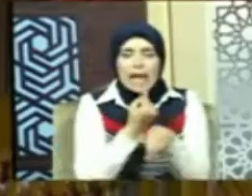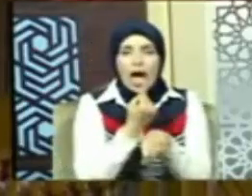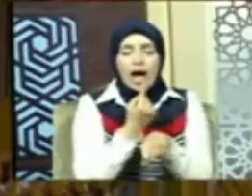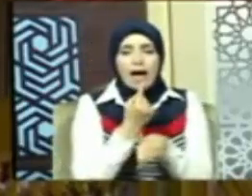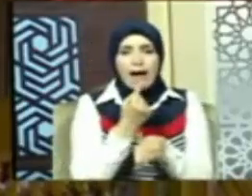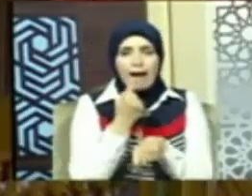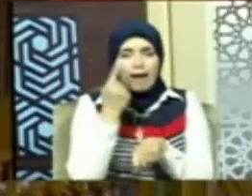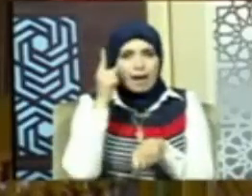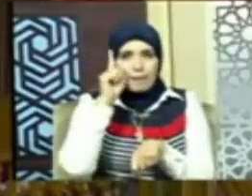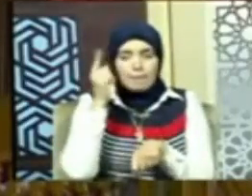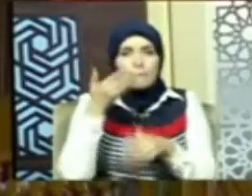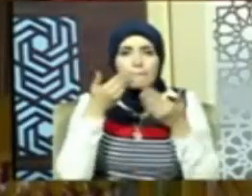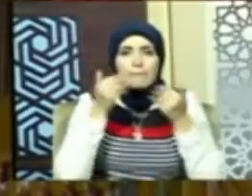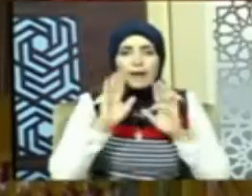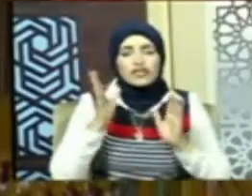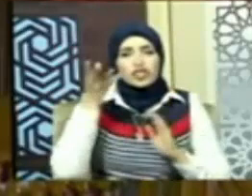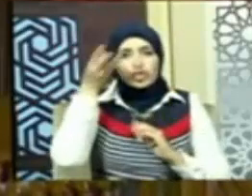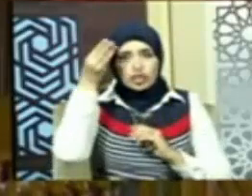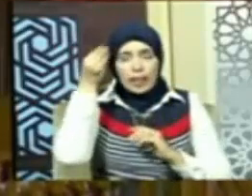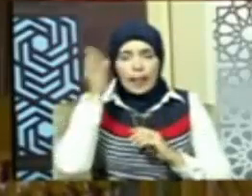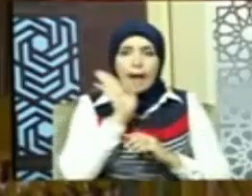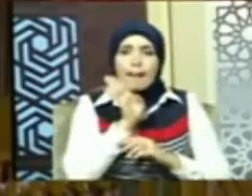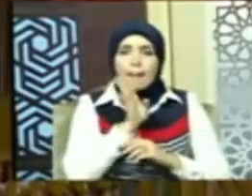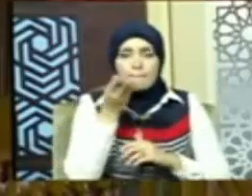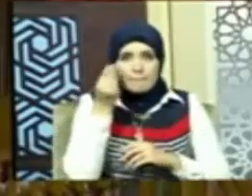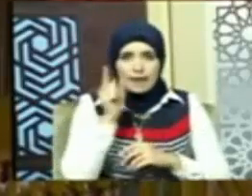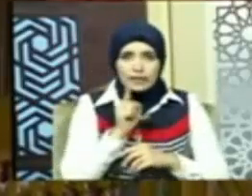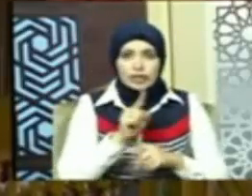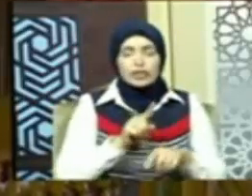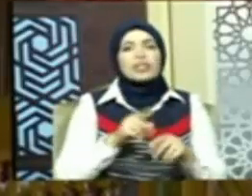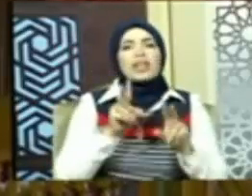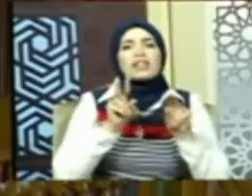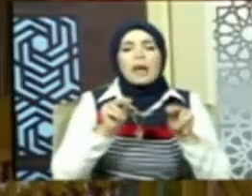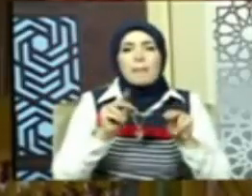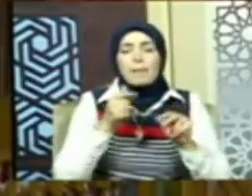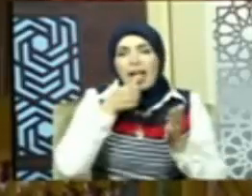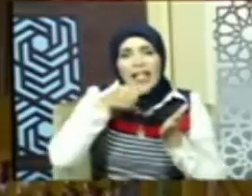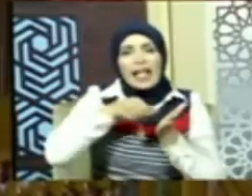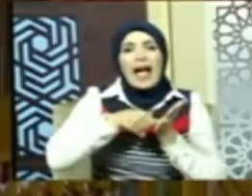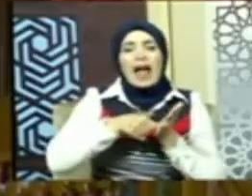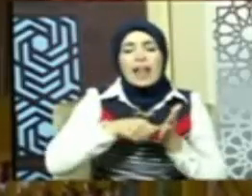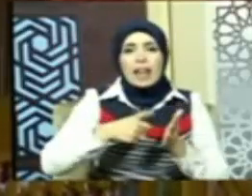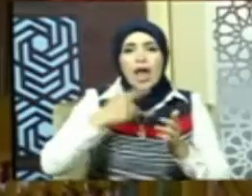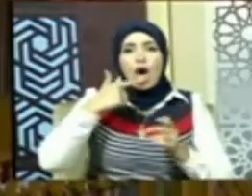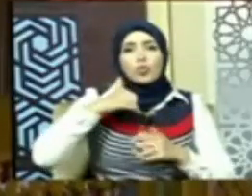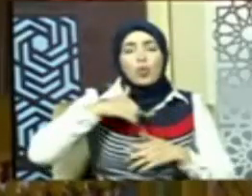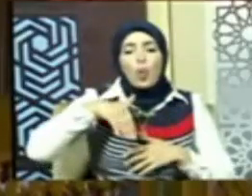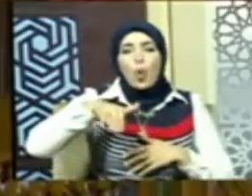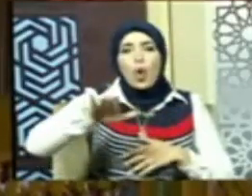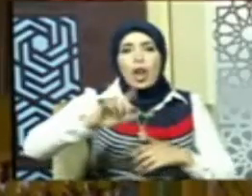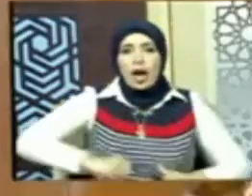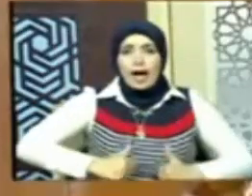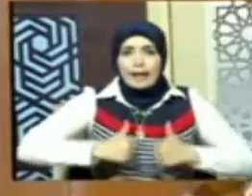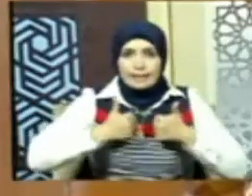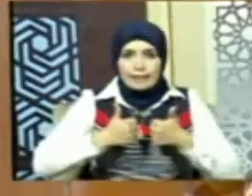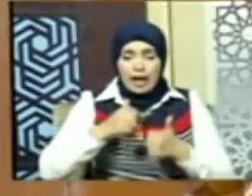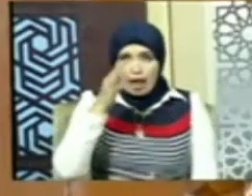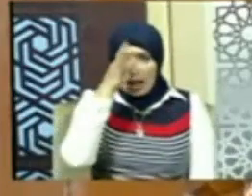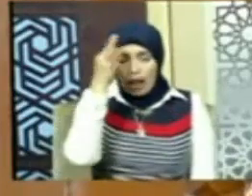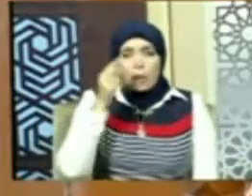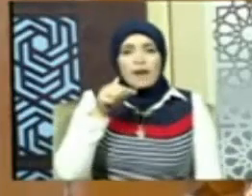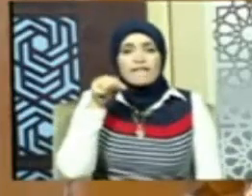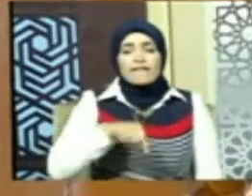تجرع ذل الجهل طول حياته. ومن لم يذق مر التعلم ساعة في